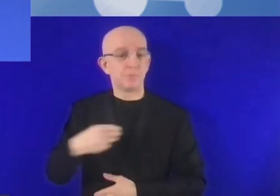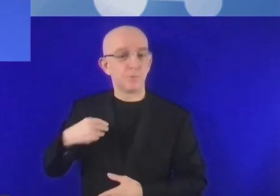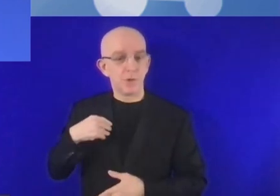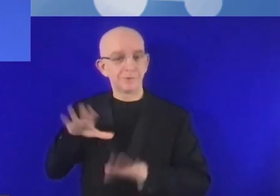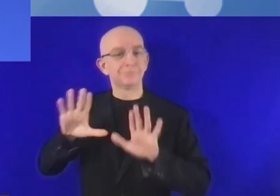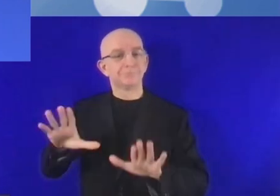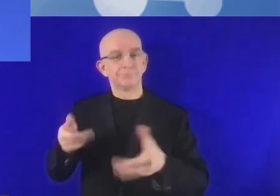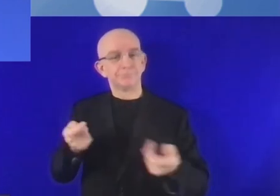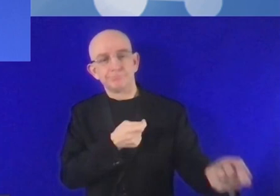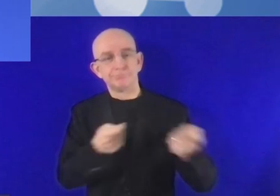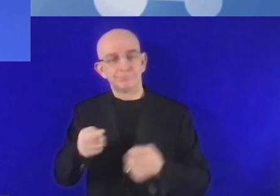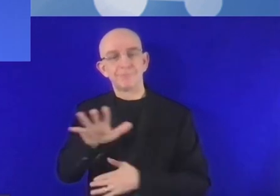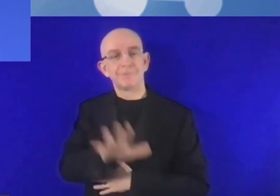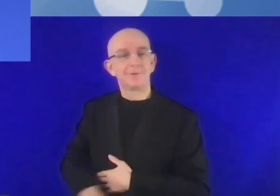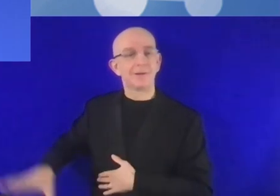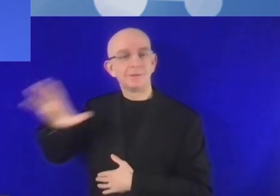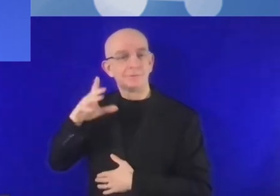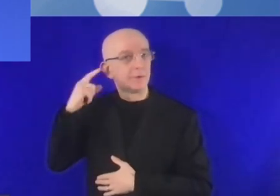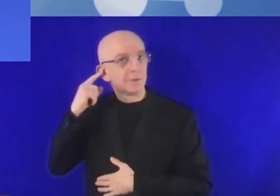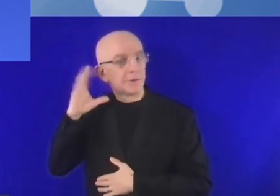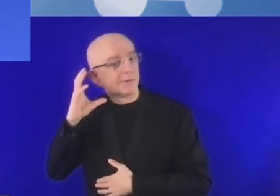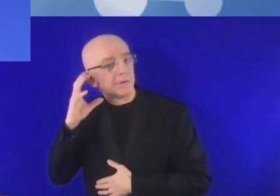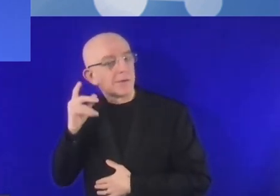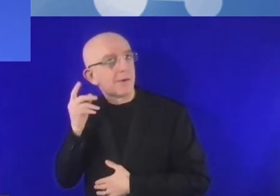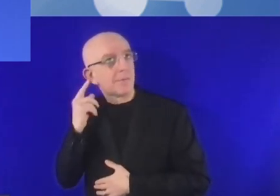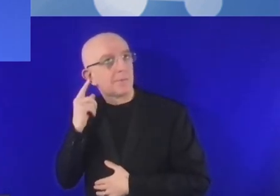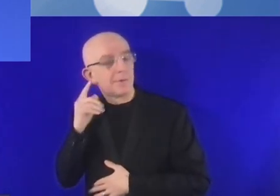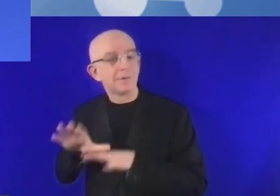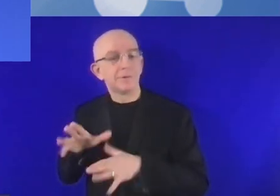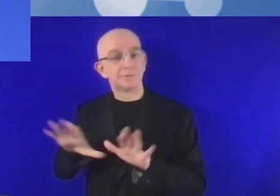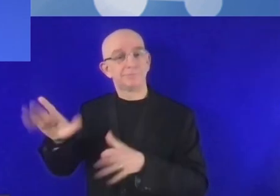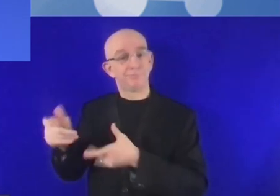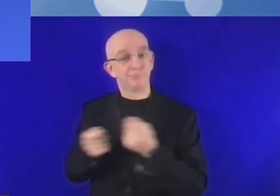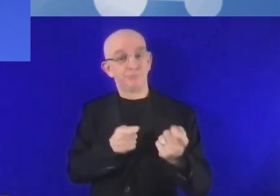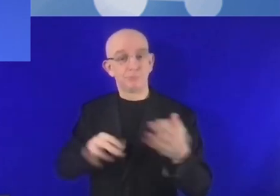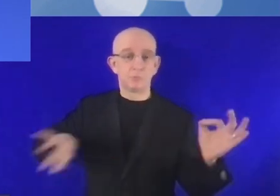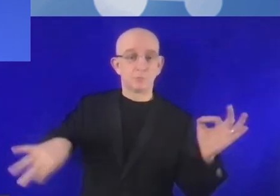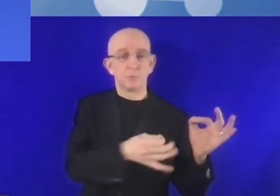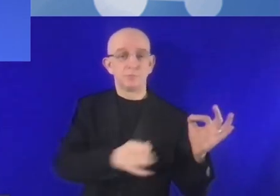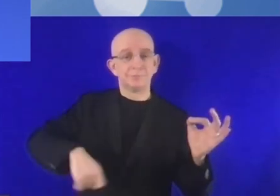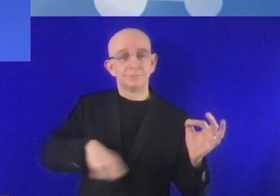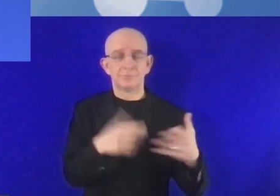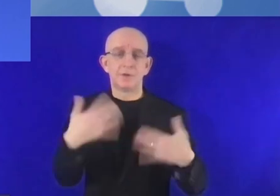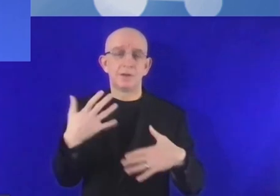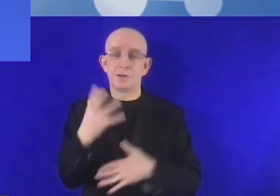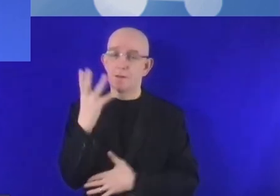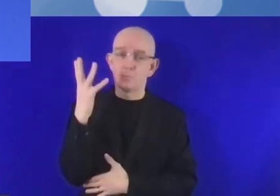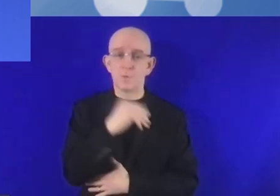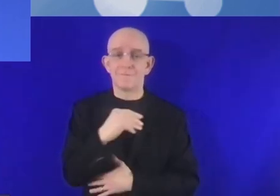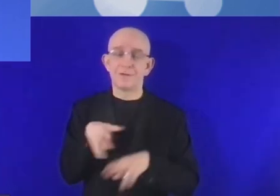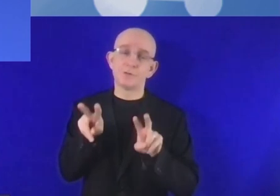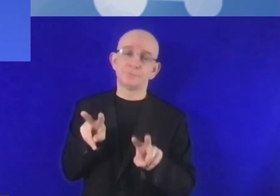dni. Czyli mamy jeszcze spotkania high level, wiele sesji, kilkadziesiąt najróżniejszych jeszcze wydarzeń